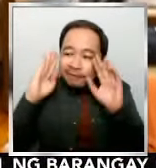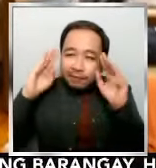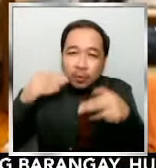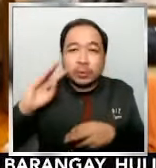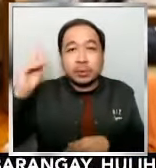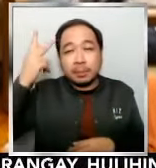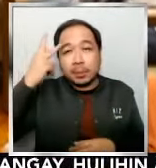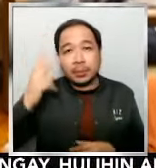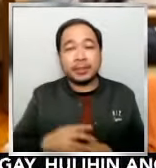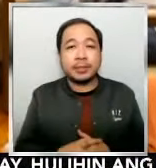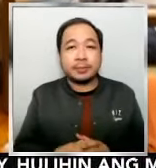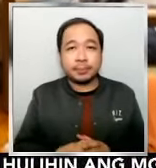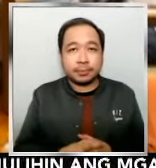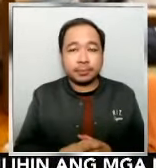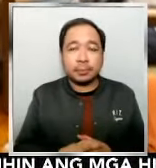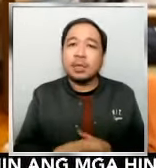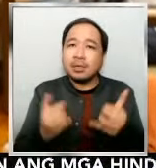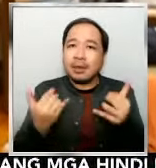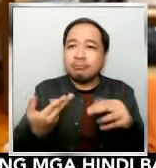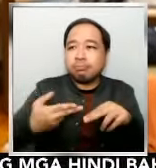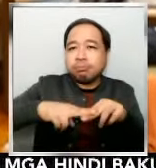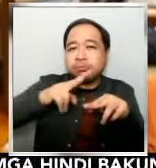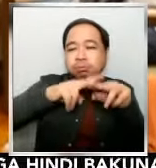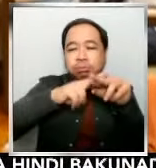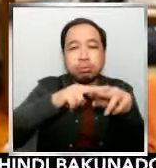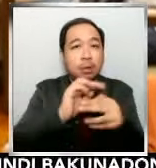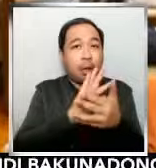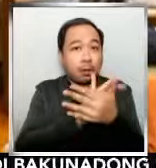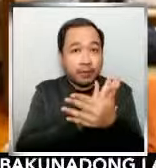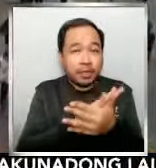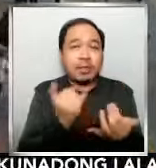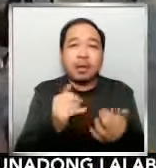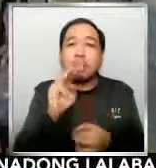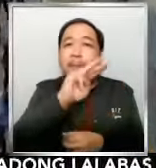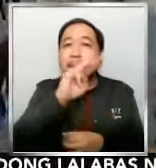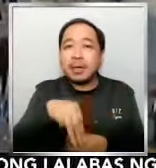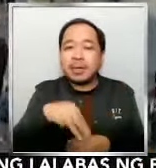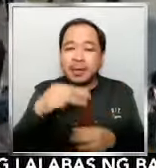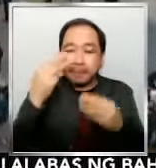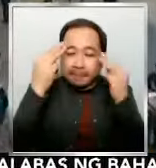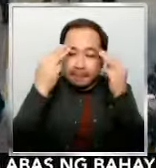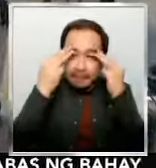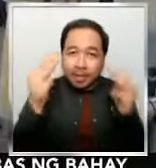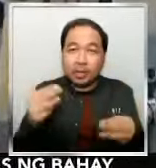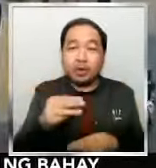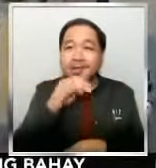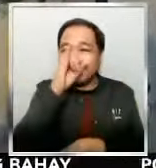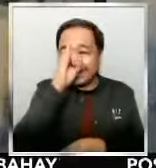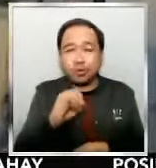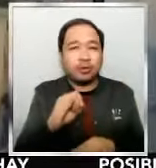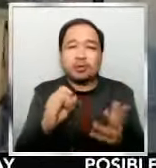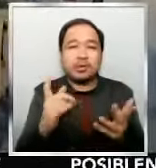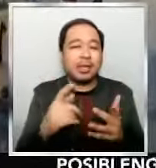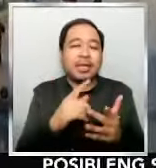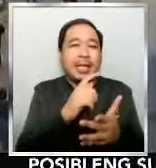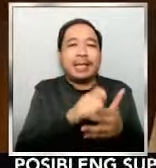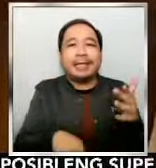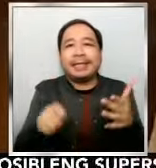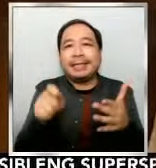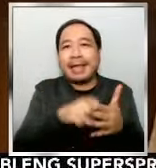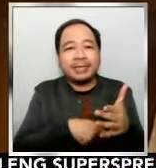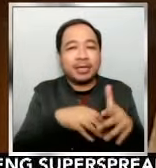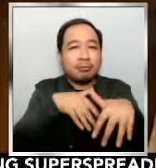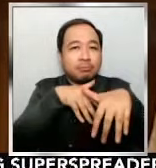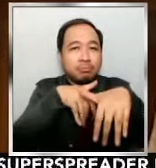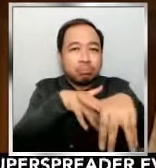Dahil sa dumaraming kaso ng COVID-19, inanunsyo ni Manila Mayor Isko Moreno na walang traslasyon at physical mask sa pista ng itim na Nazareno. Huwag